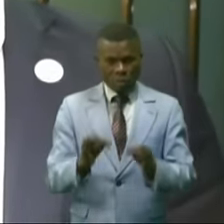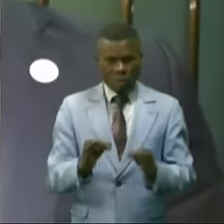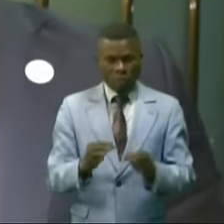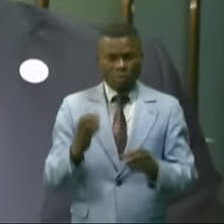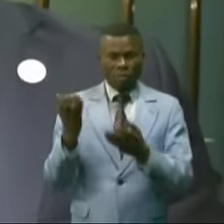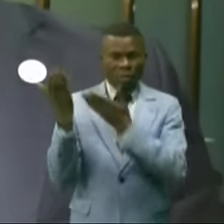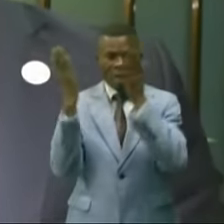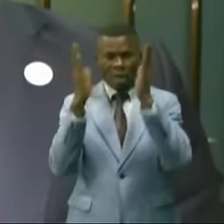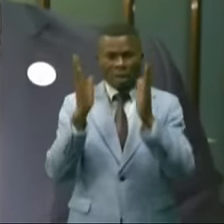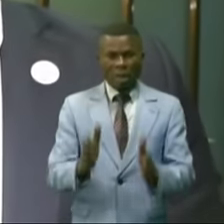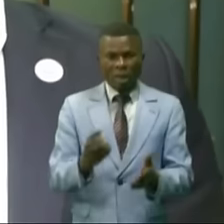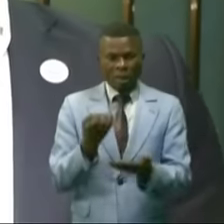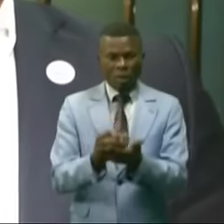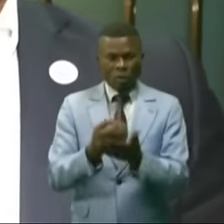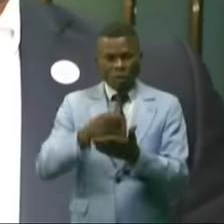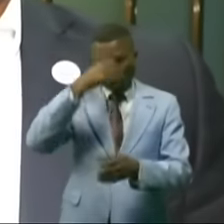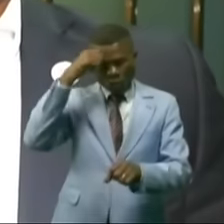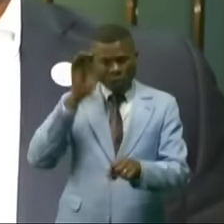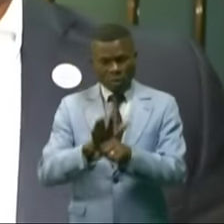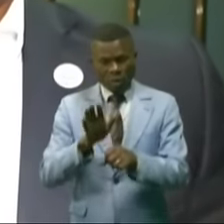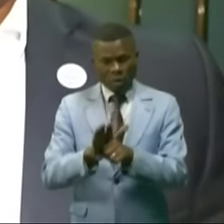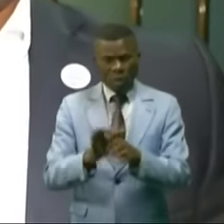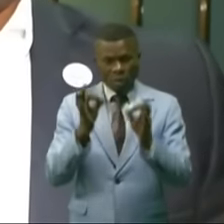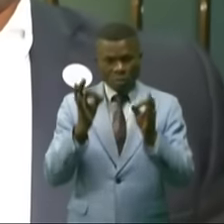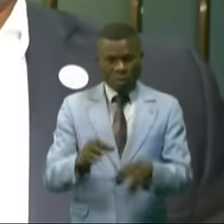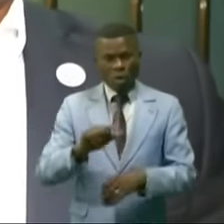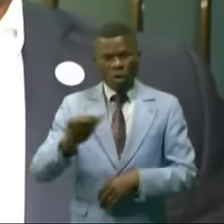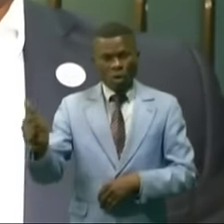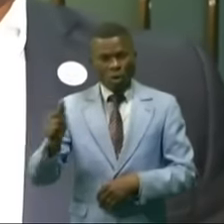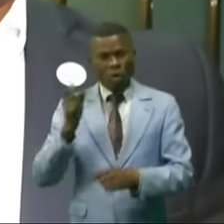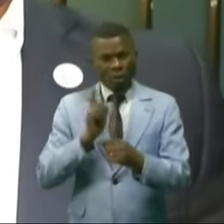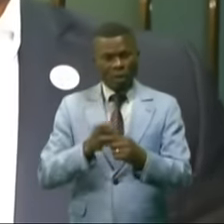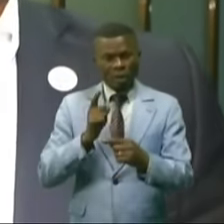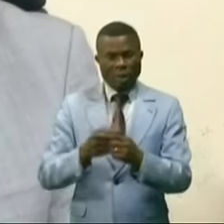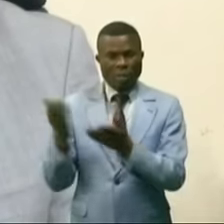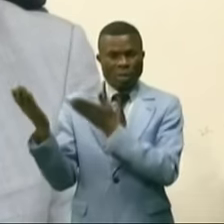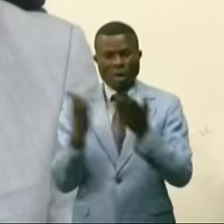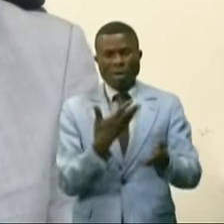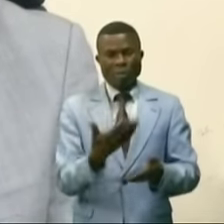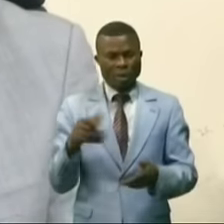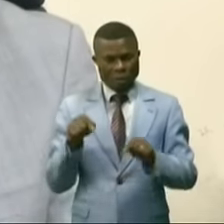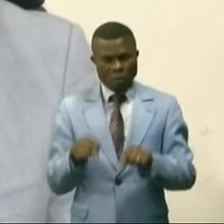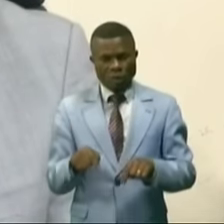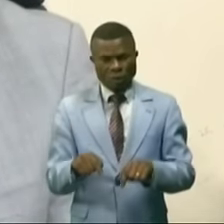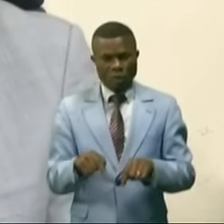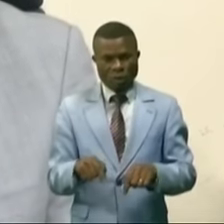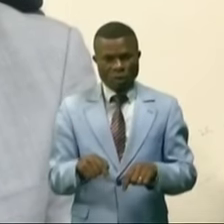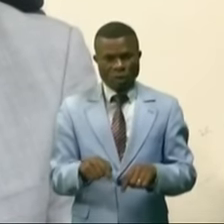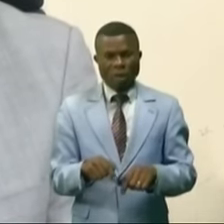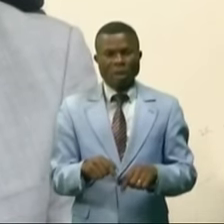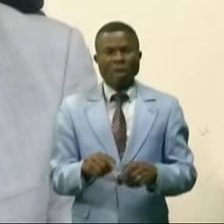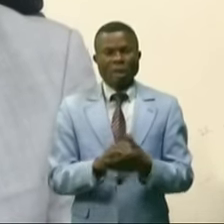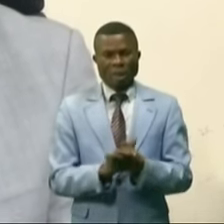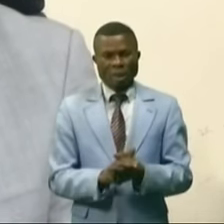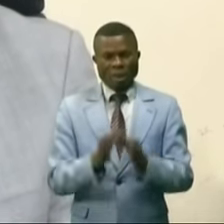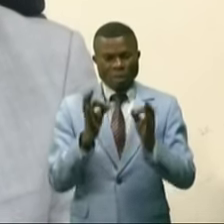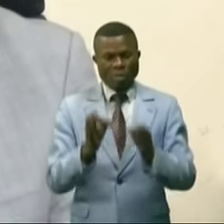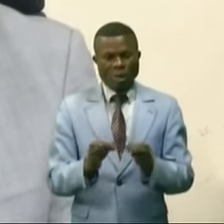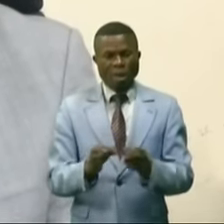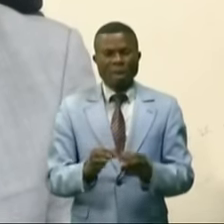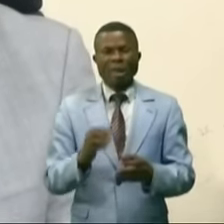opérateurs économiques souffrent. Il y a même ceux-là qui sont en difficulté avec des institutions financières, des institutions bancaires, bien